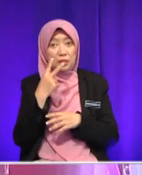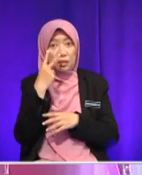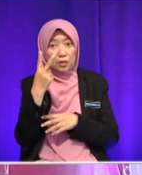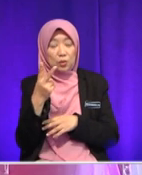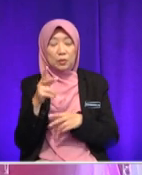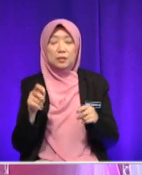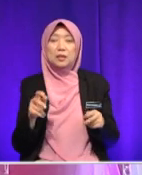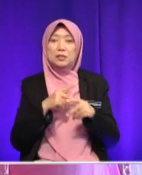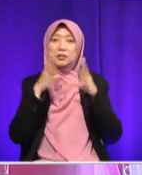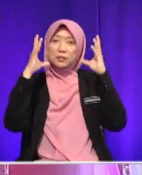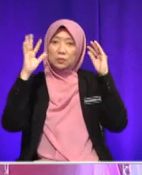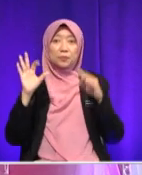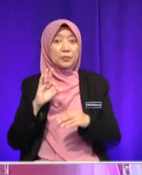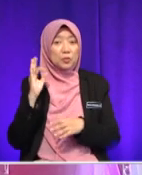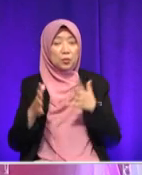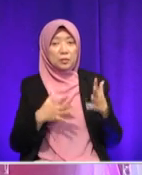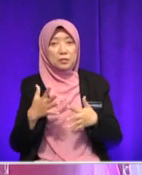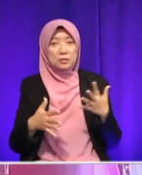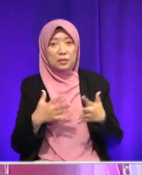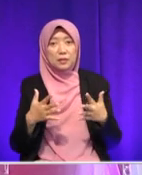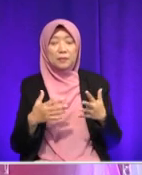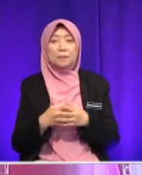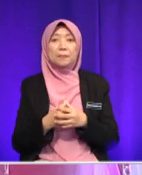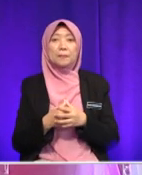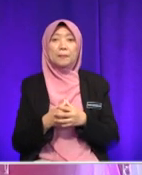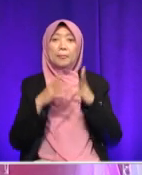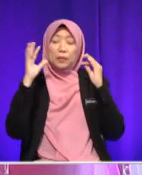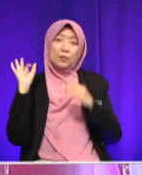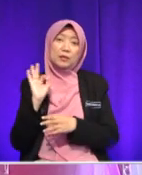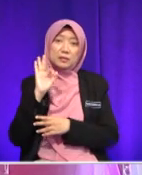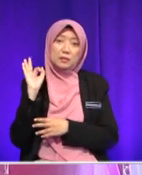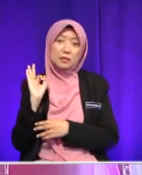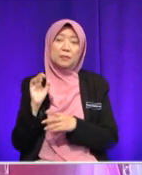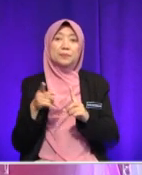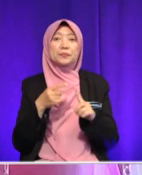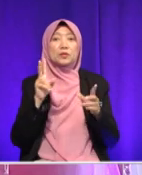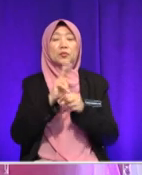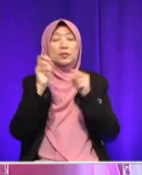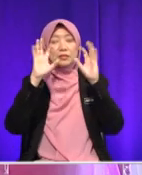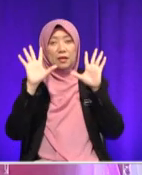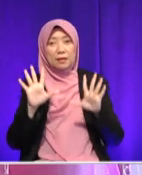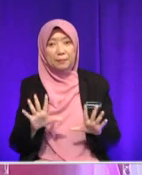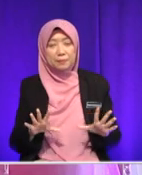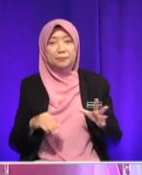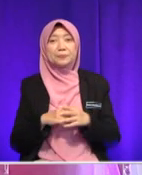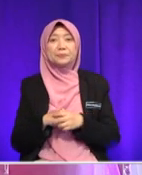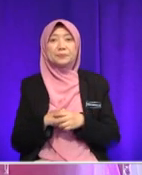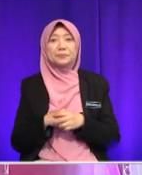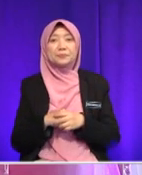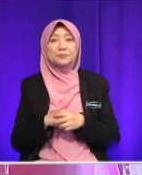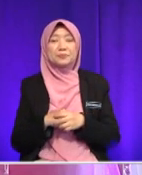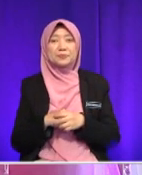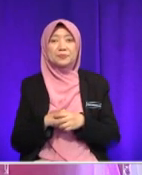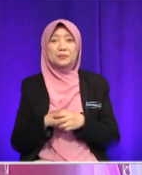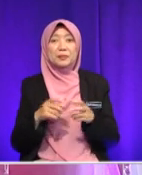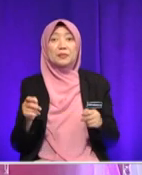kepada jurubahasa isyarat kita pada hari ini, iaitu Cikgu Nur Farazilah Abdul Rahim dari Sekolah Menengah Pendidikan Khas Vocational Shah Alam Selangor.